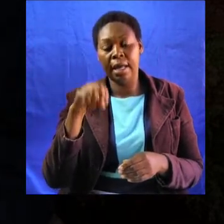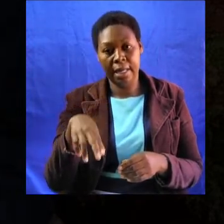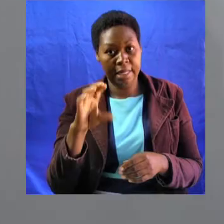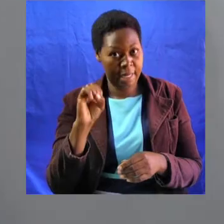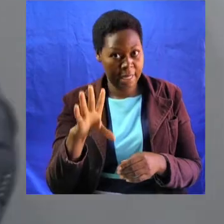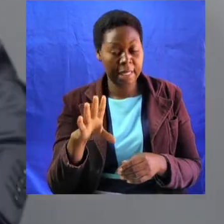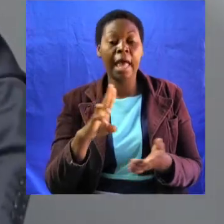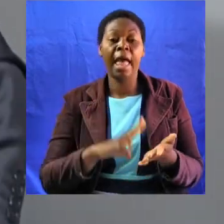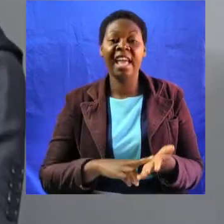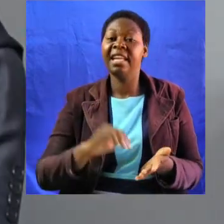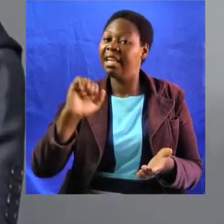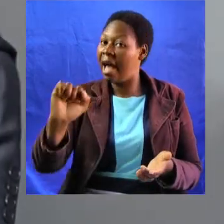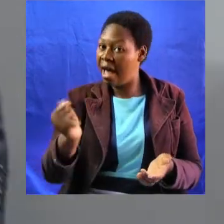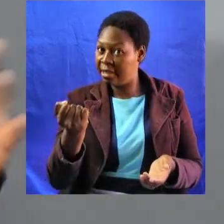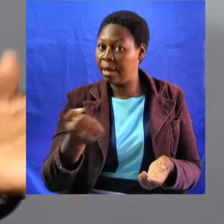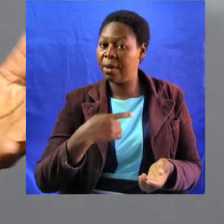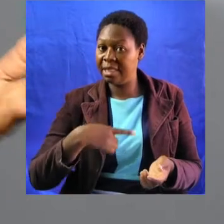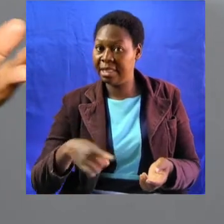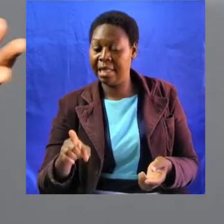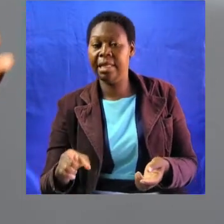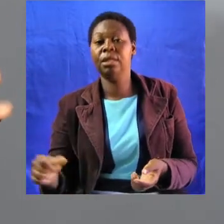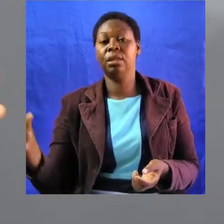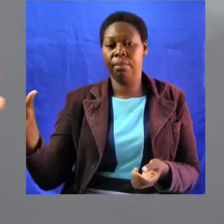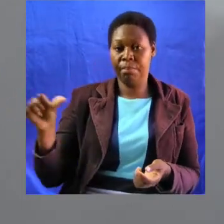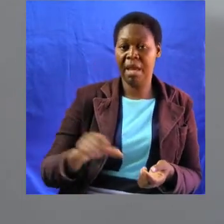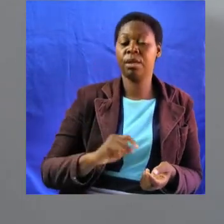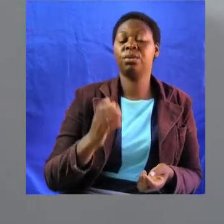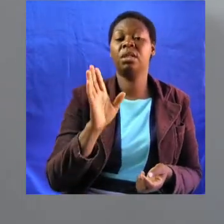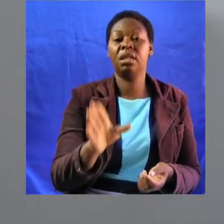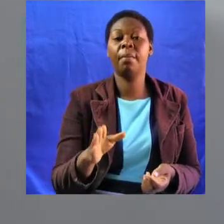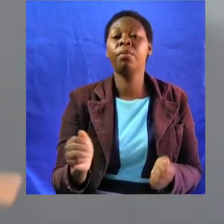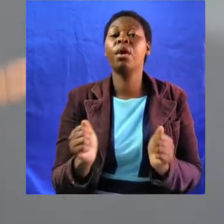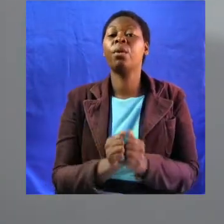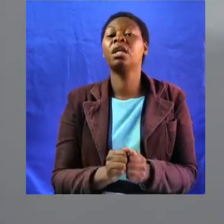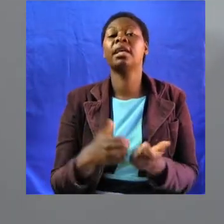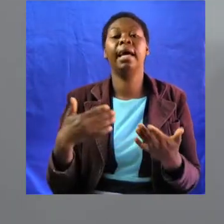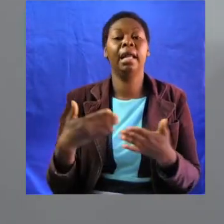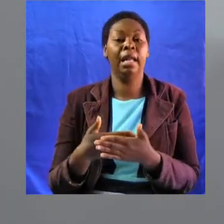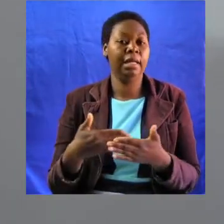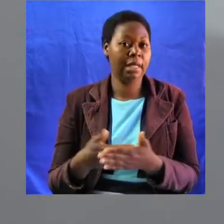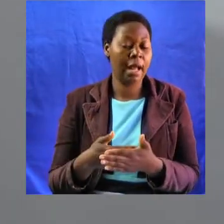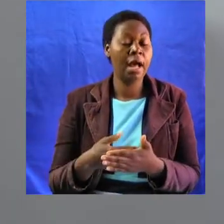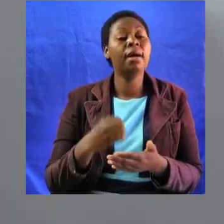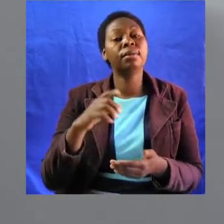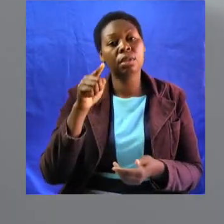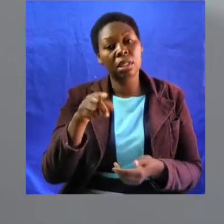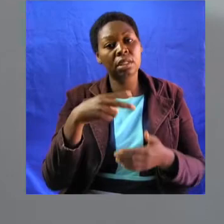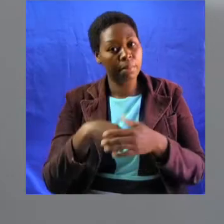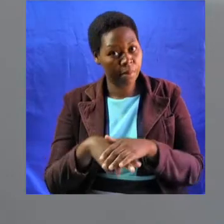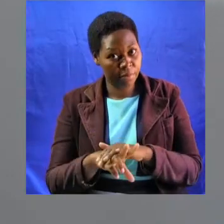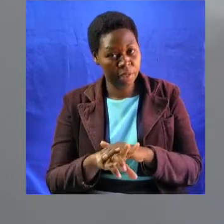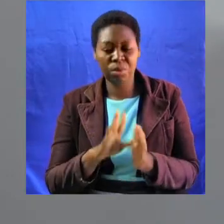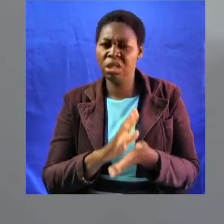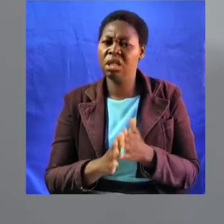Ehe, saka vaprofita Hagai naZakaria pavakati vanhu tangai basa vanga vasiri